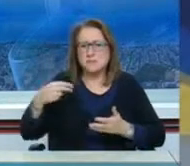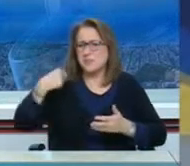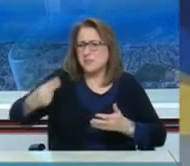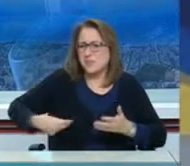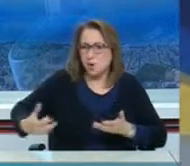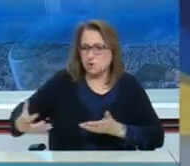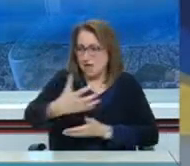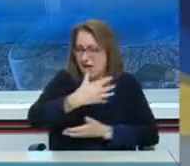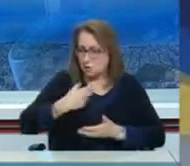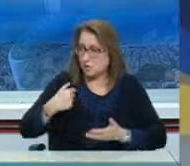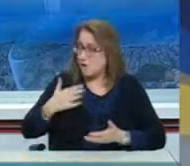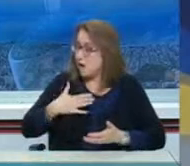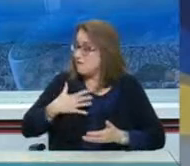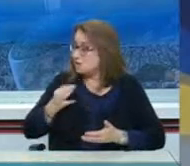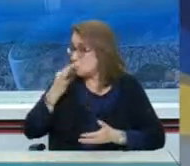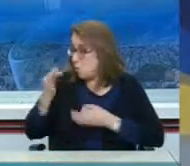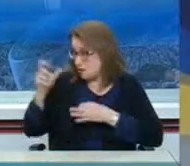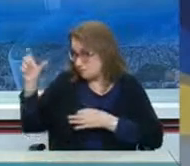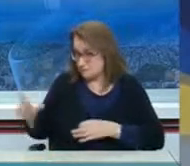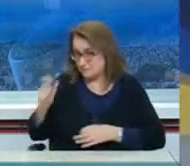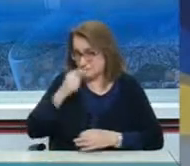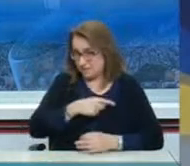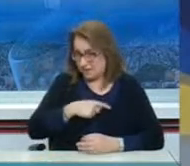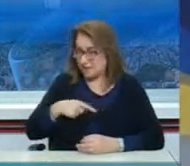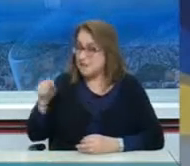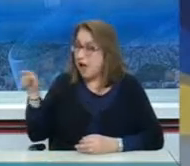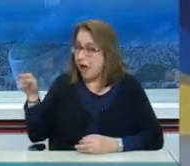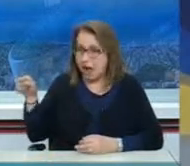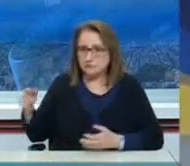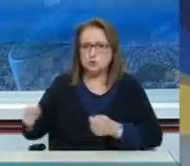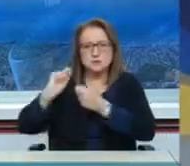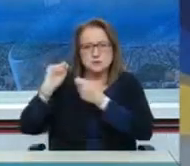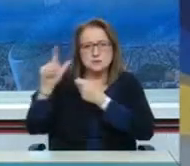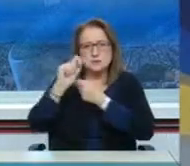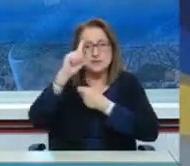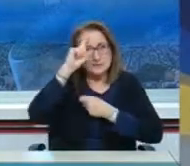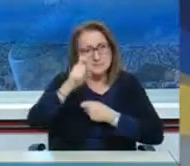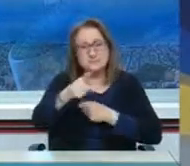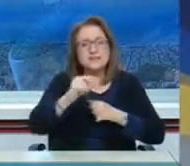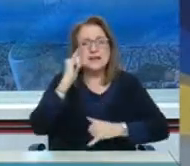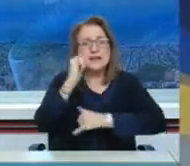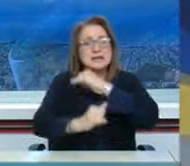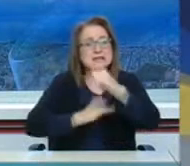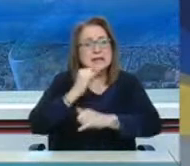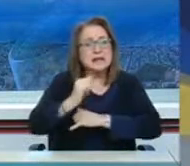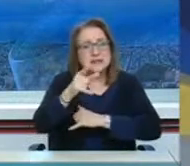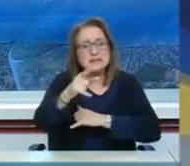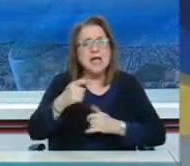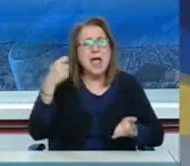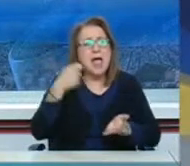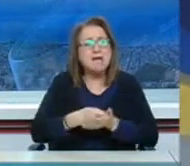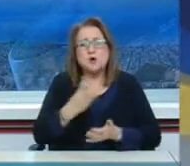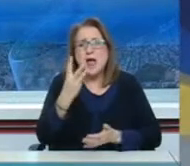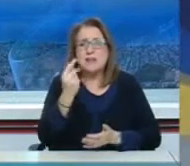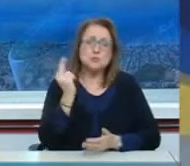Διοικητή γι' αυτό, για άμεση επικοινωνία συγκεκριμένων μηνυμάτων προς τους πολίτες αναφορικά